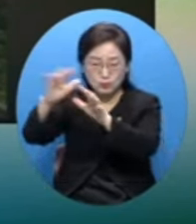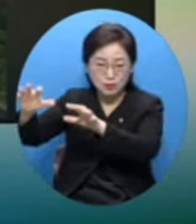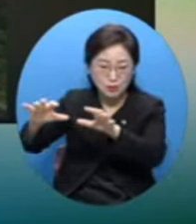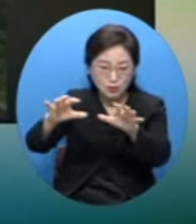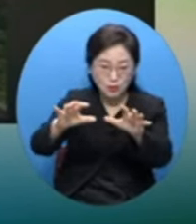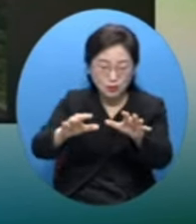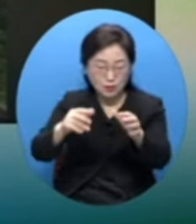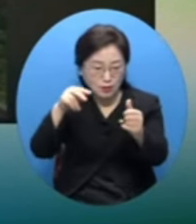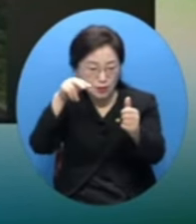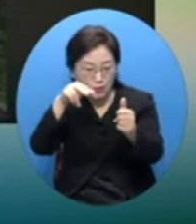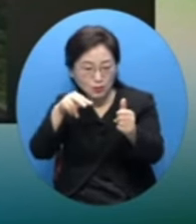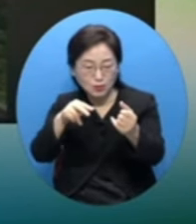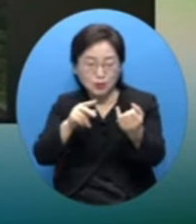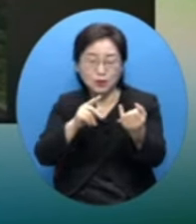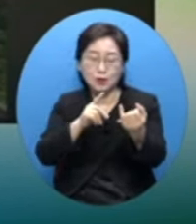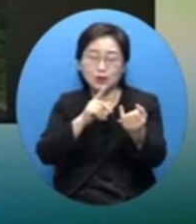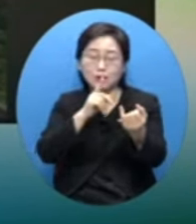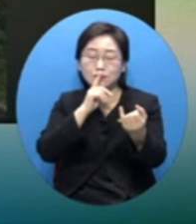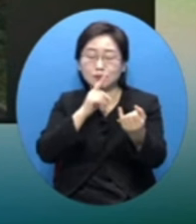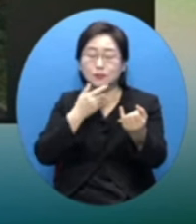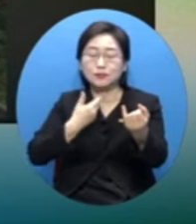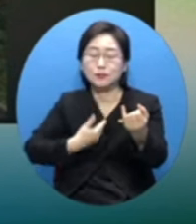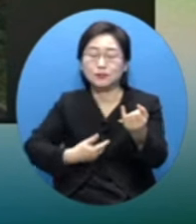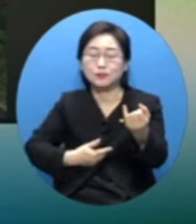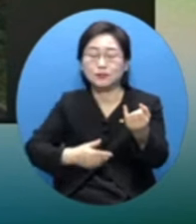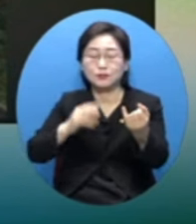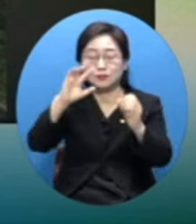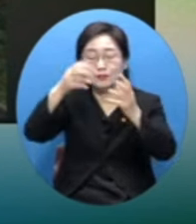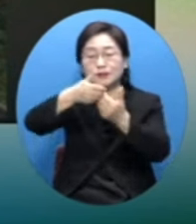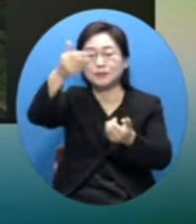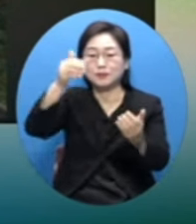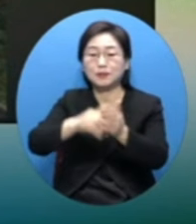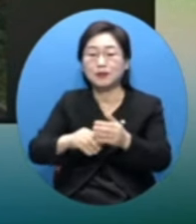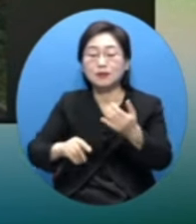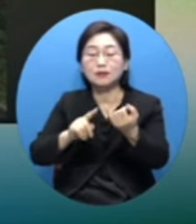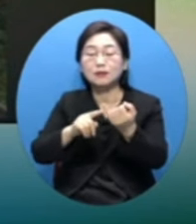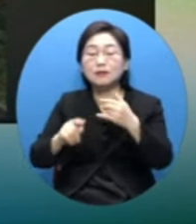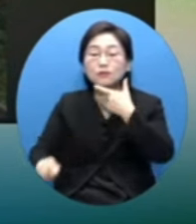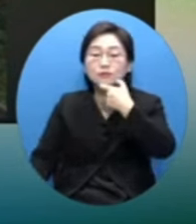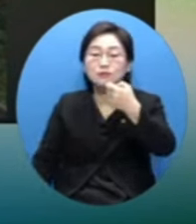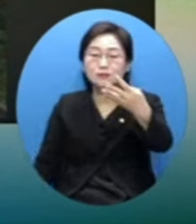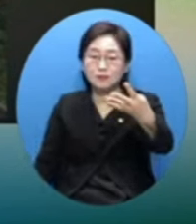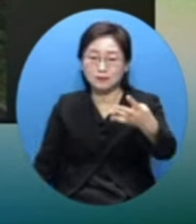눈을 감고 세상을 떠납니다. 그녀네가 64세입니다.